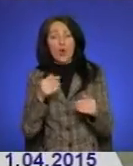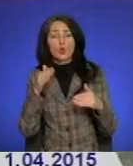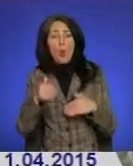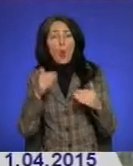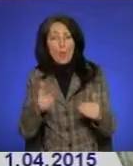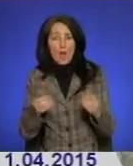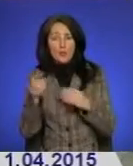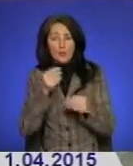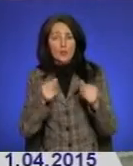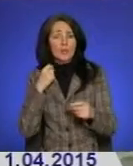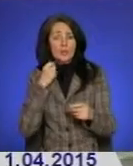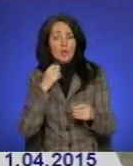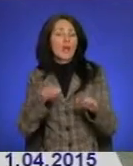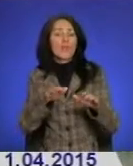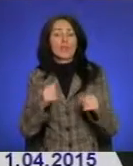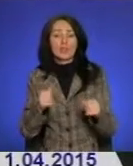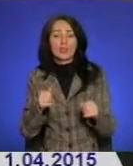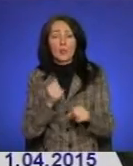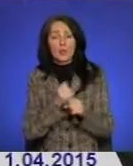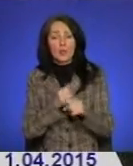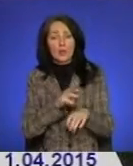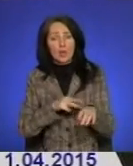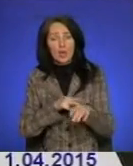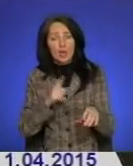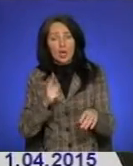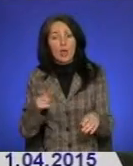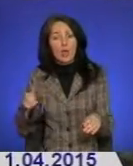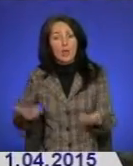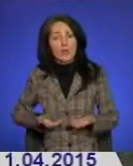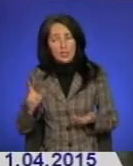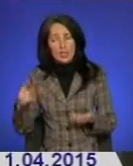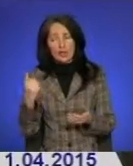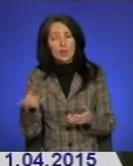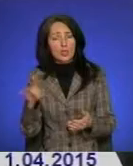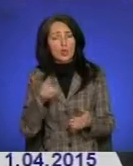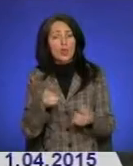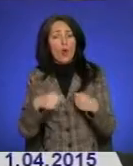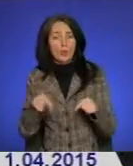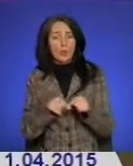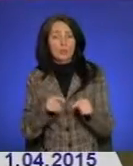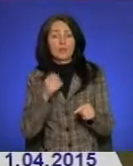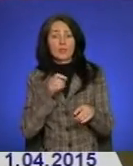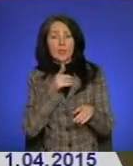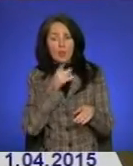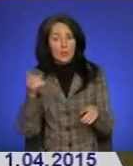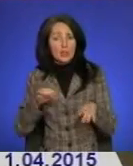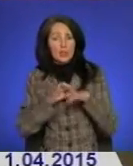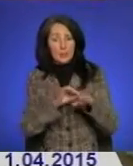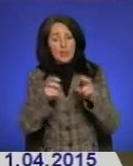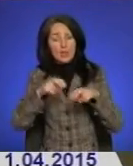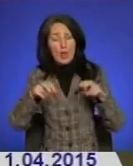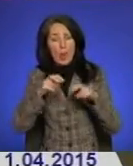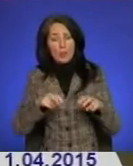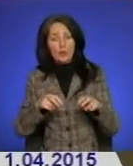управління Державної служби боротьби з економічною злочинністю у жителя одного з районів області. Під час проведення санкціонованих обшуків у складських приміщеннях